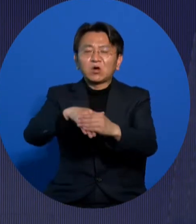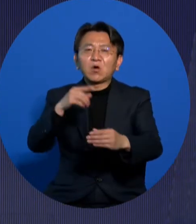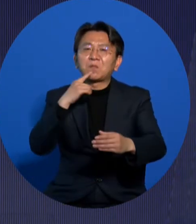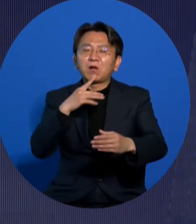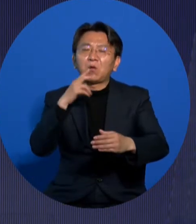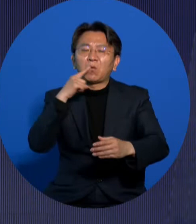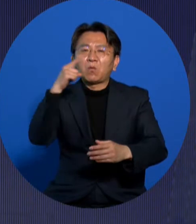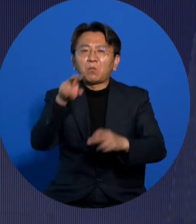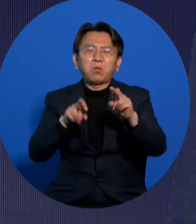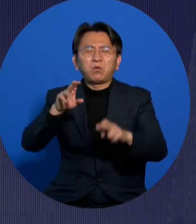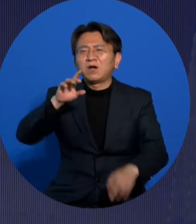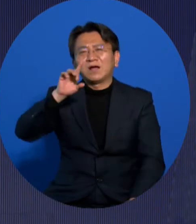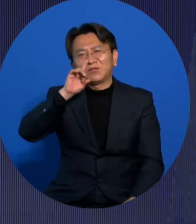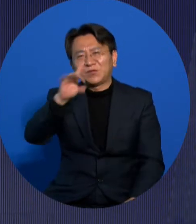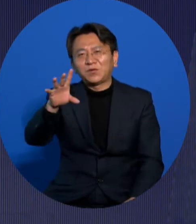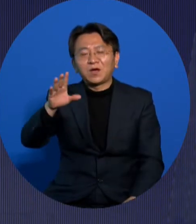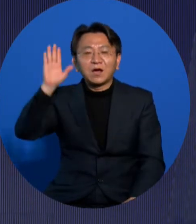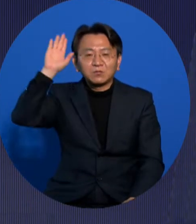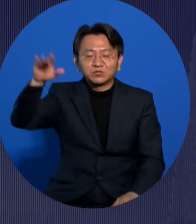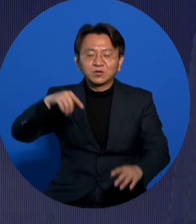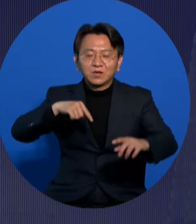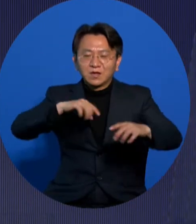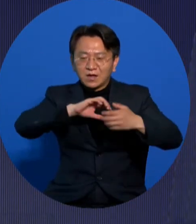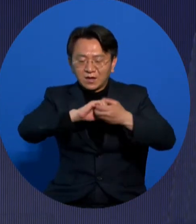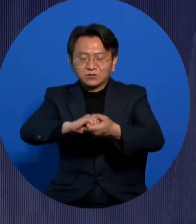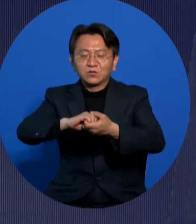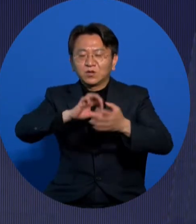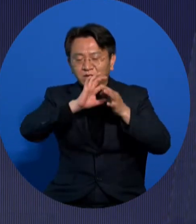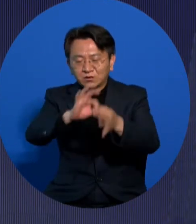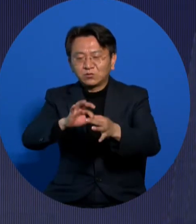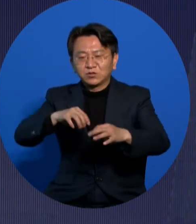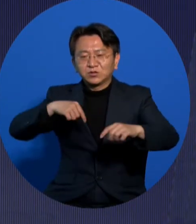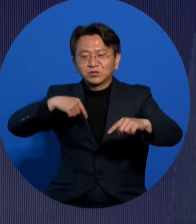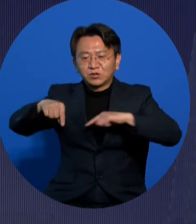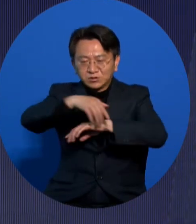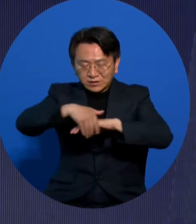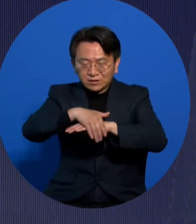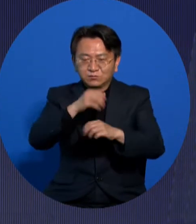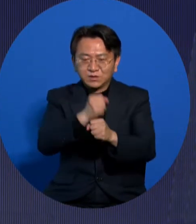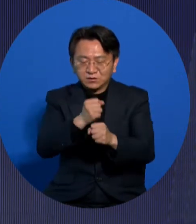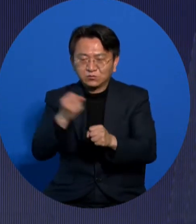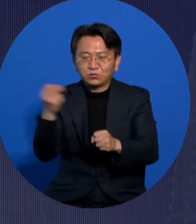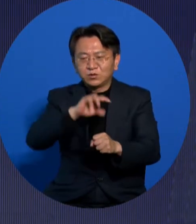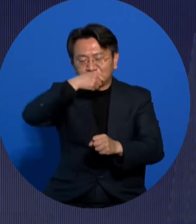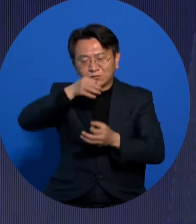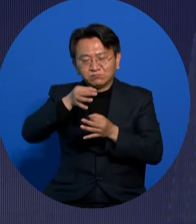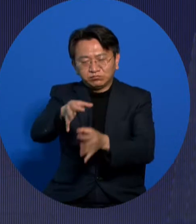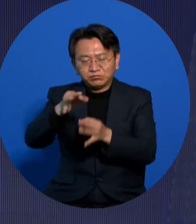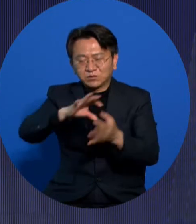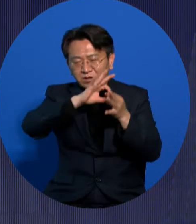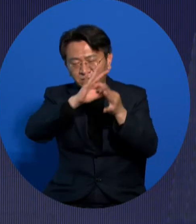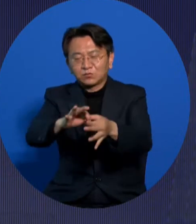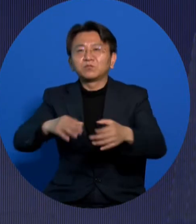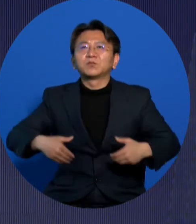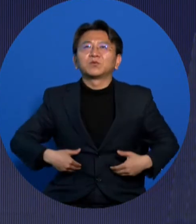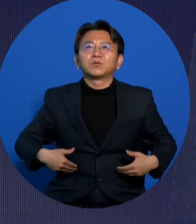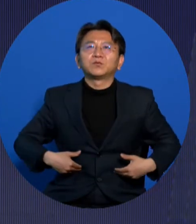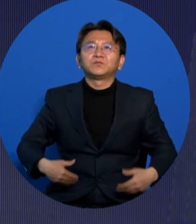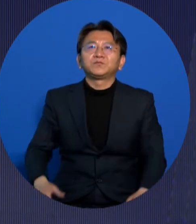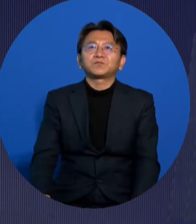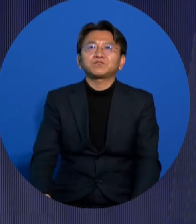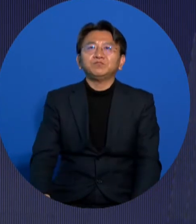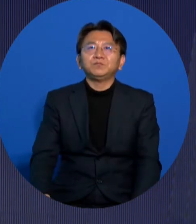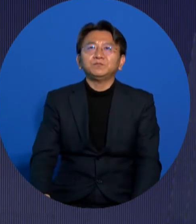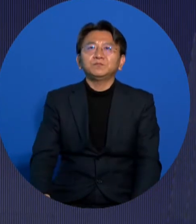아닌 지속적 정책과 예산 지원으로 반드시 뒷받침돼야 할 것입니다.